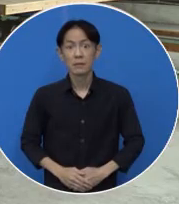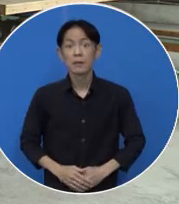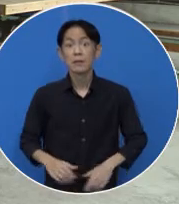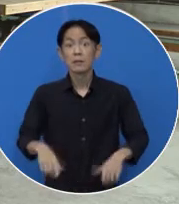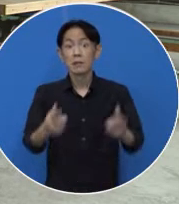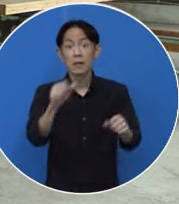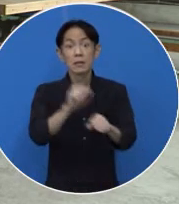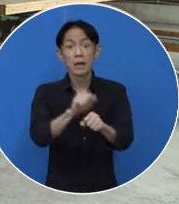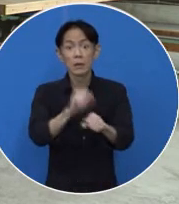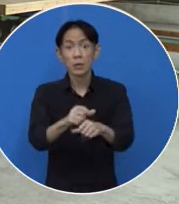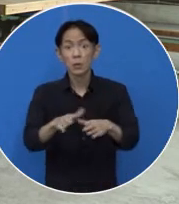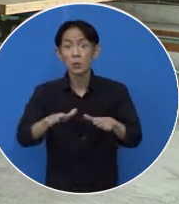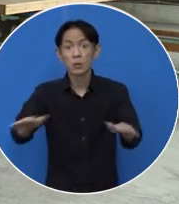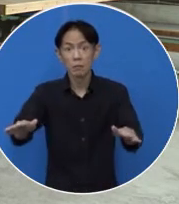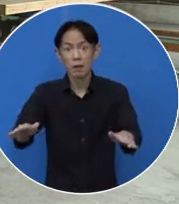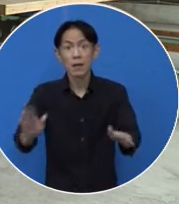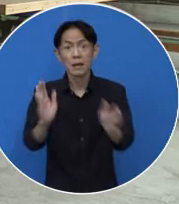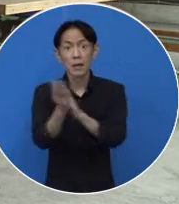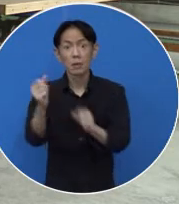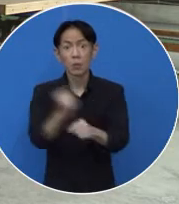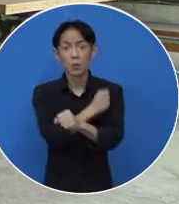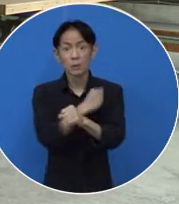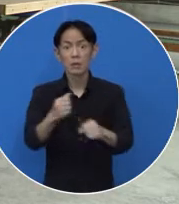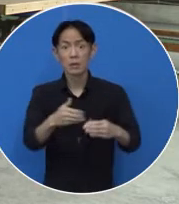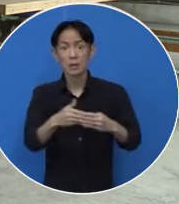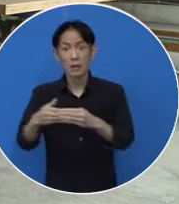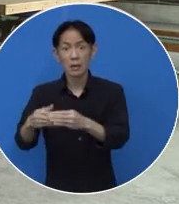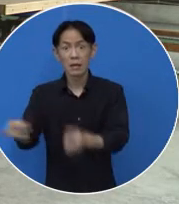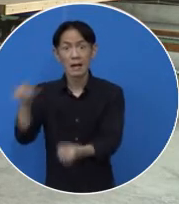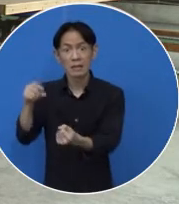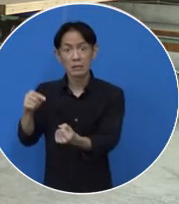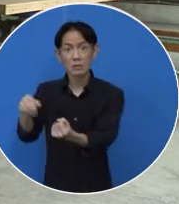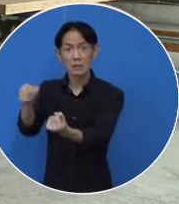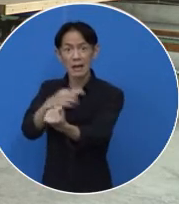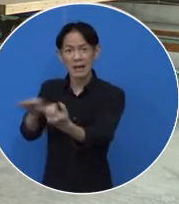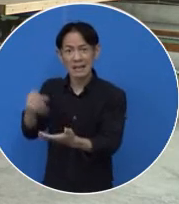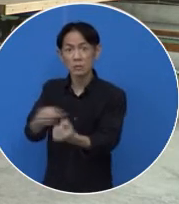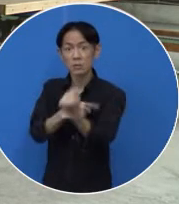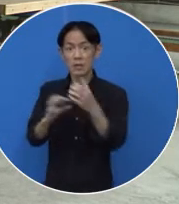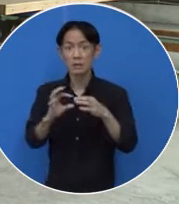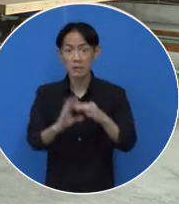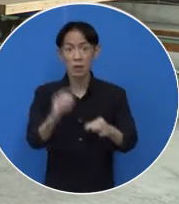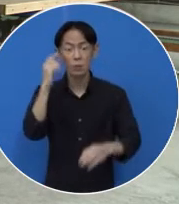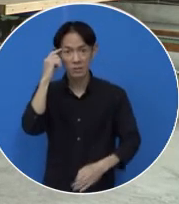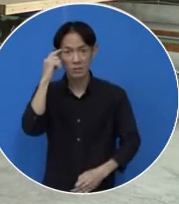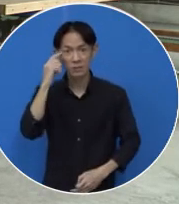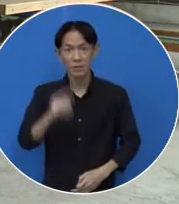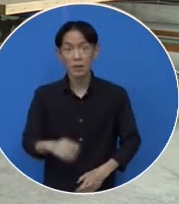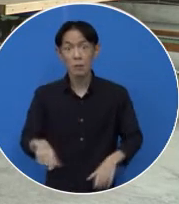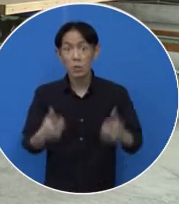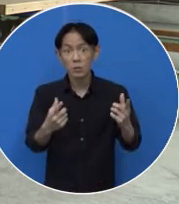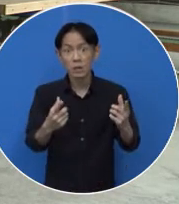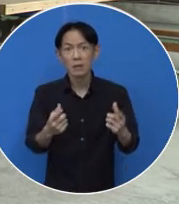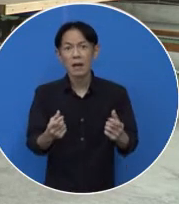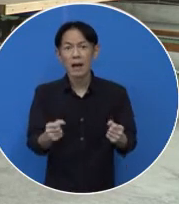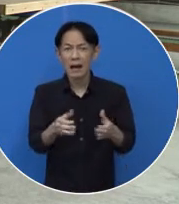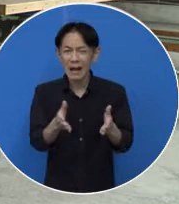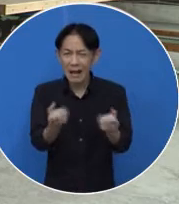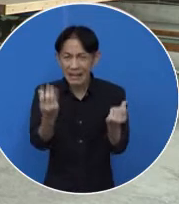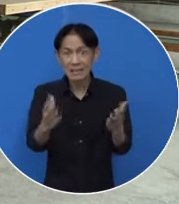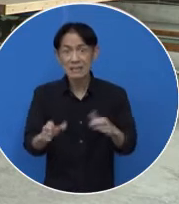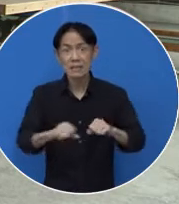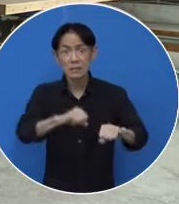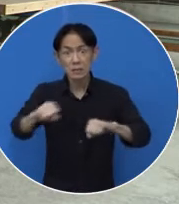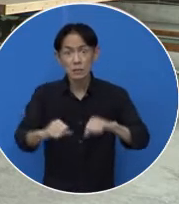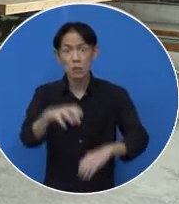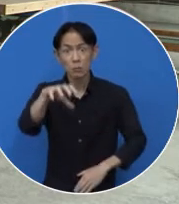ジャス製材品が普及すれば県の木材産業の稼ぐ力につながると感じました。 木材の新たな活躍の場を